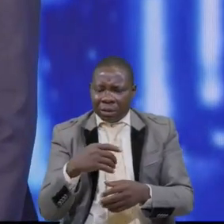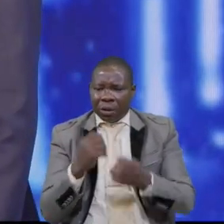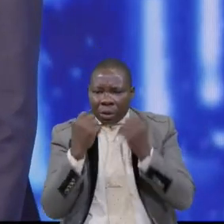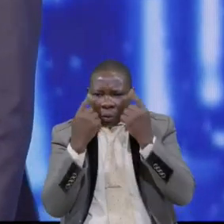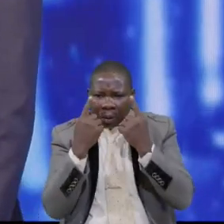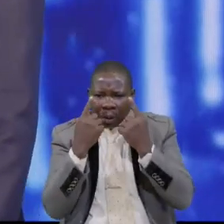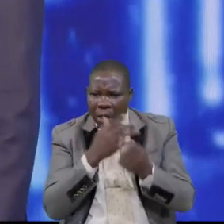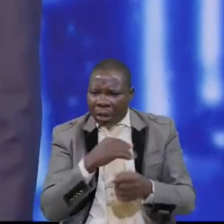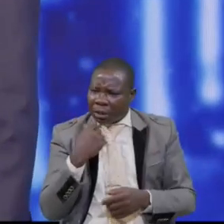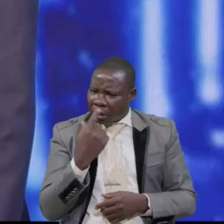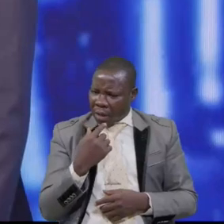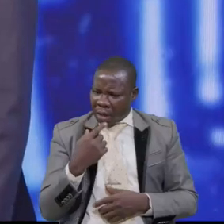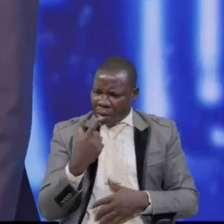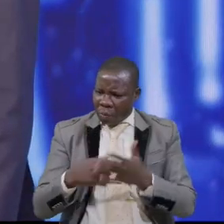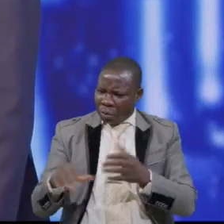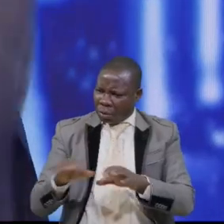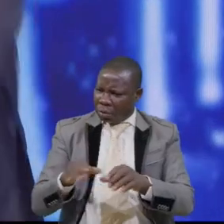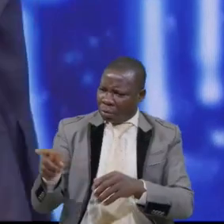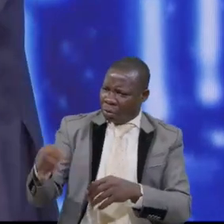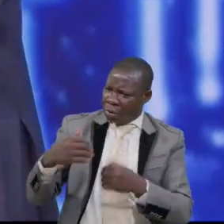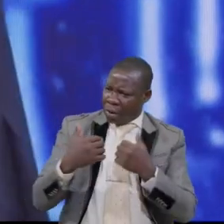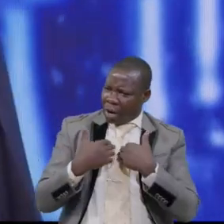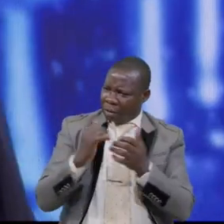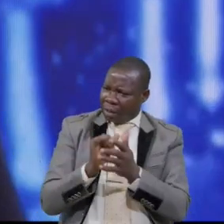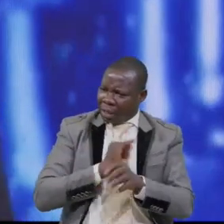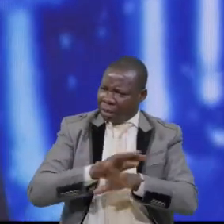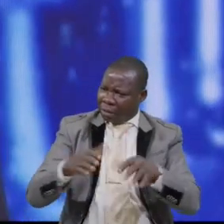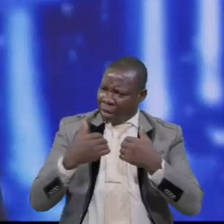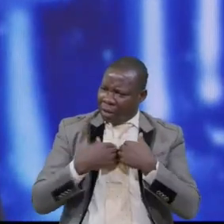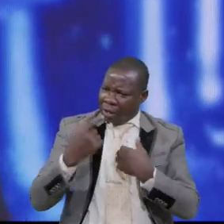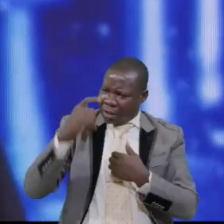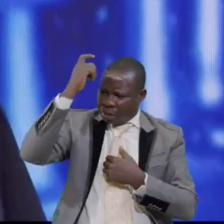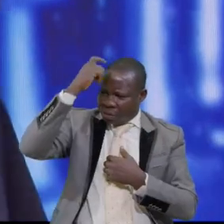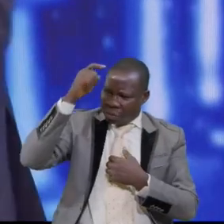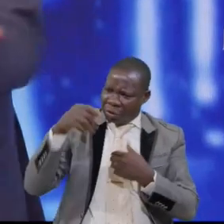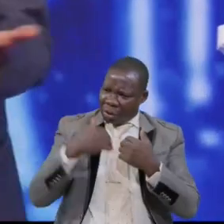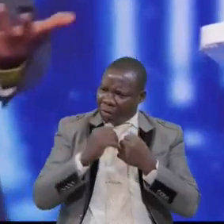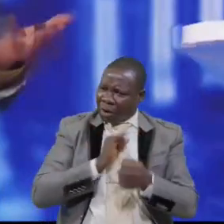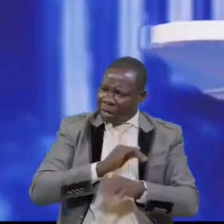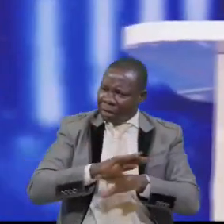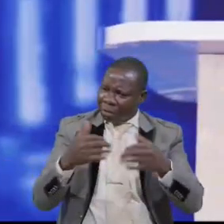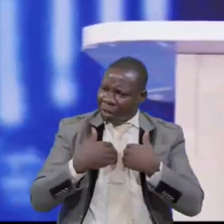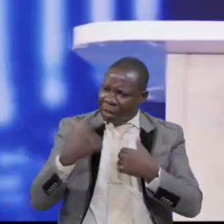n'ai pas? Le cerveau qu'il a, est-ce que c'est l'intelligence qu'il a que je n'ai pas?